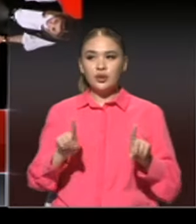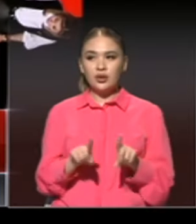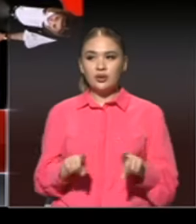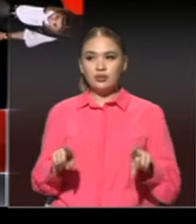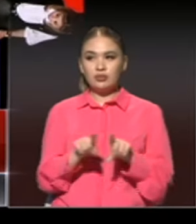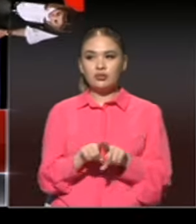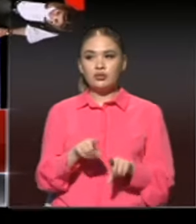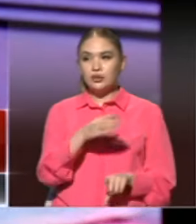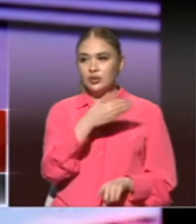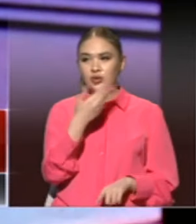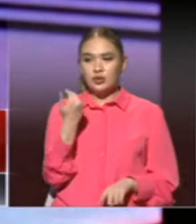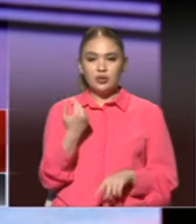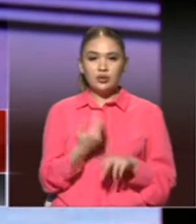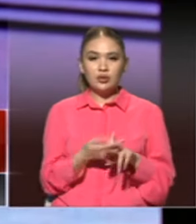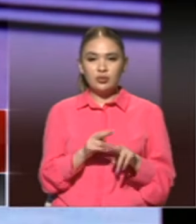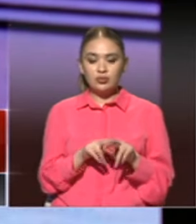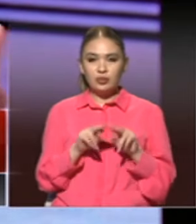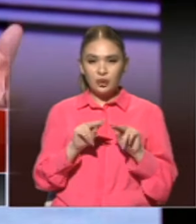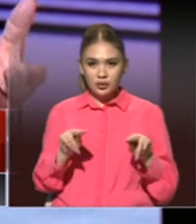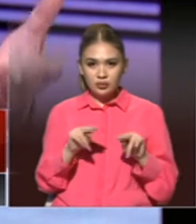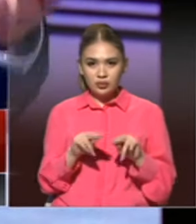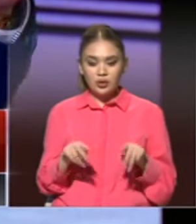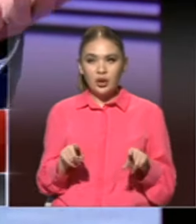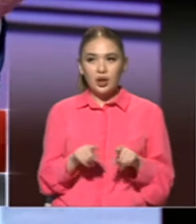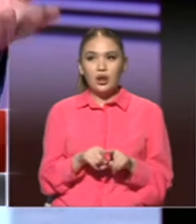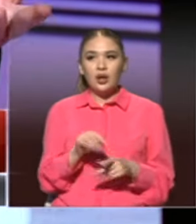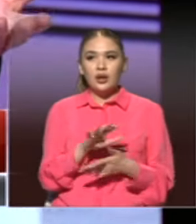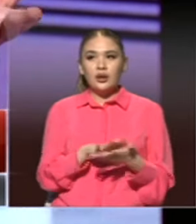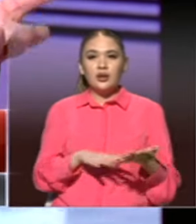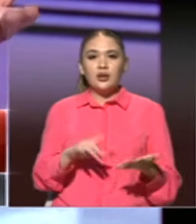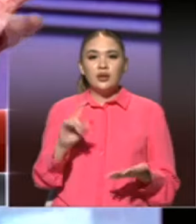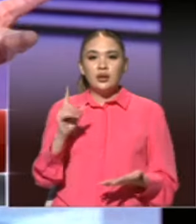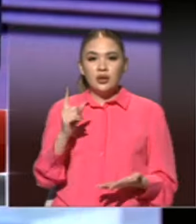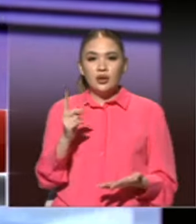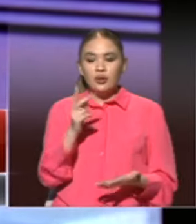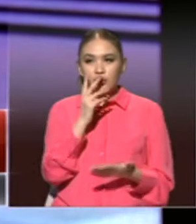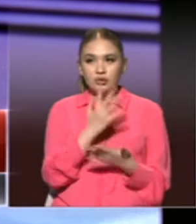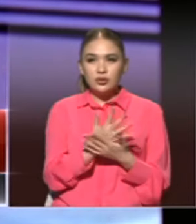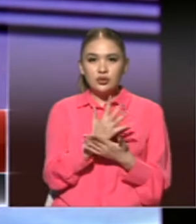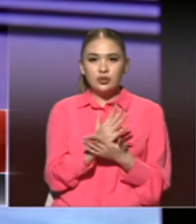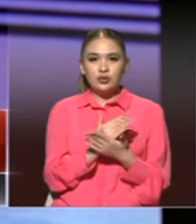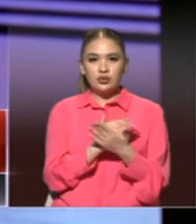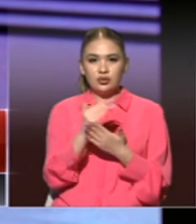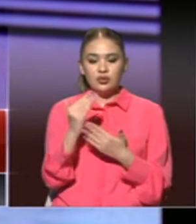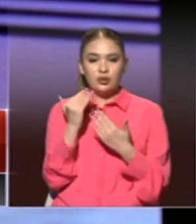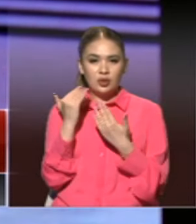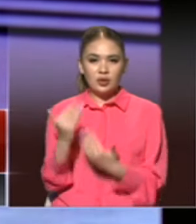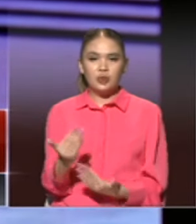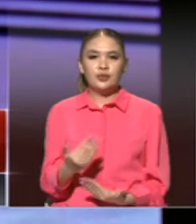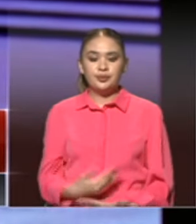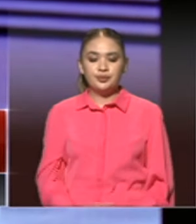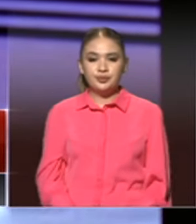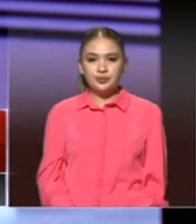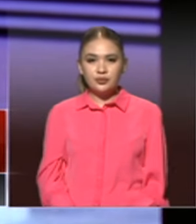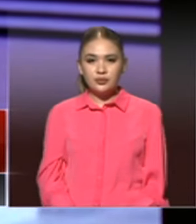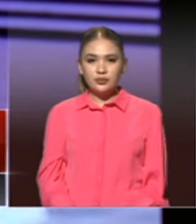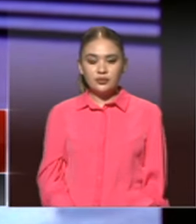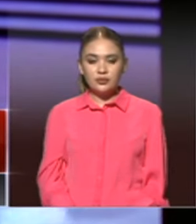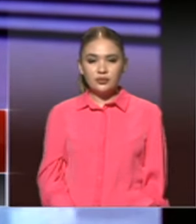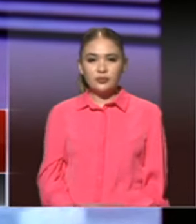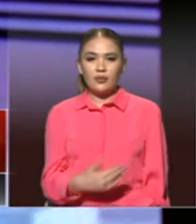бір, сол ұстаздар. А неге олардың көрсеткіштері өте жоғары? Осы жерде бір